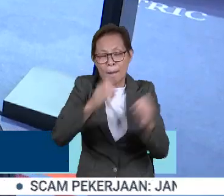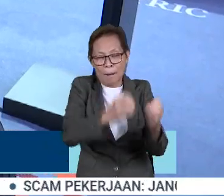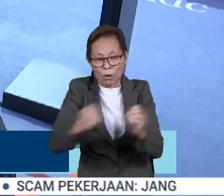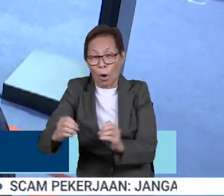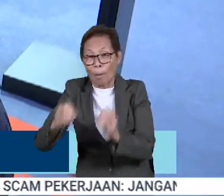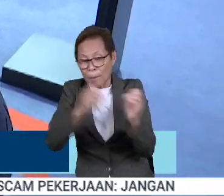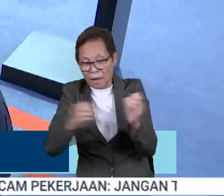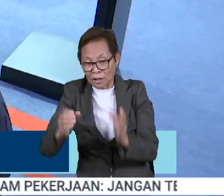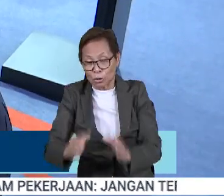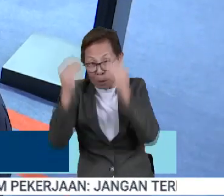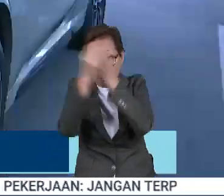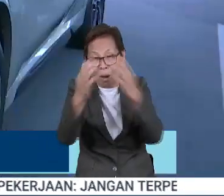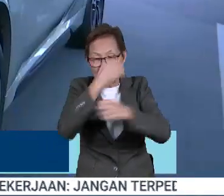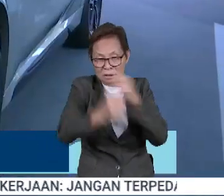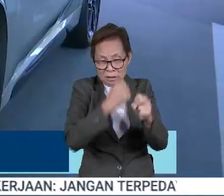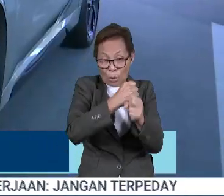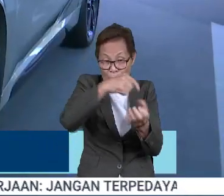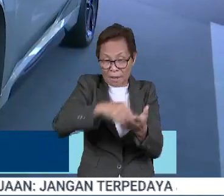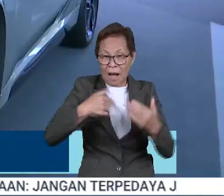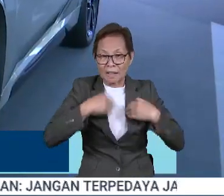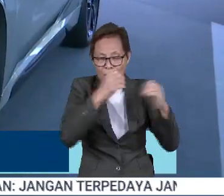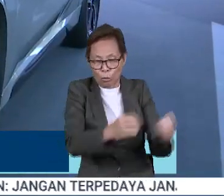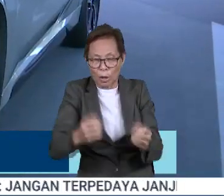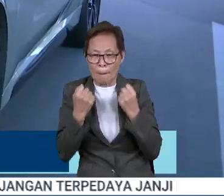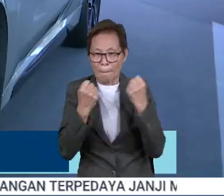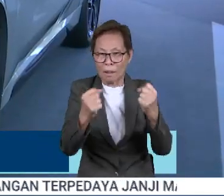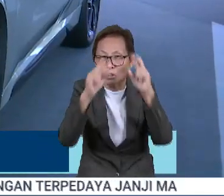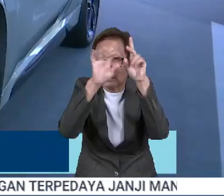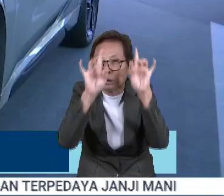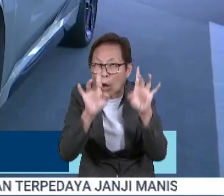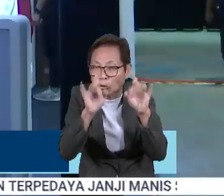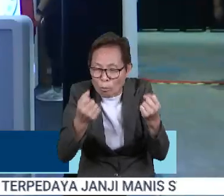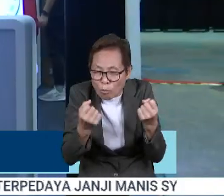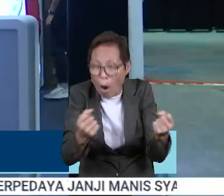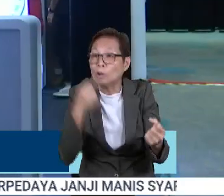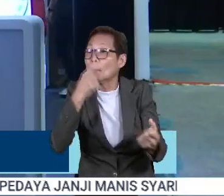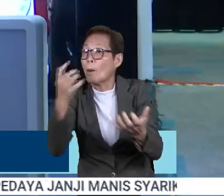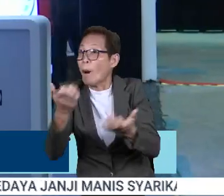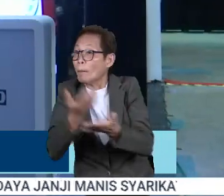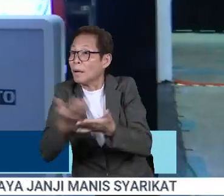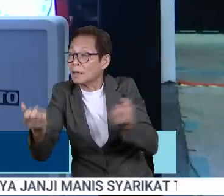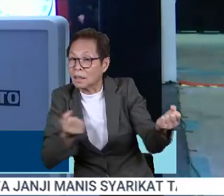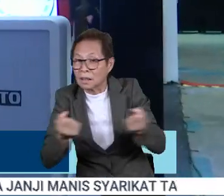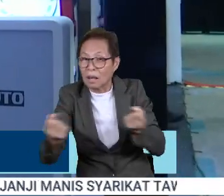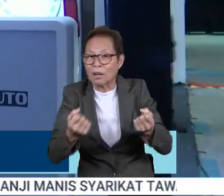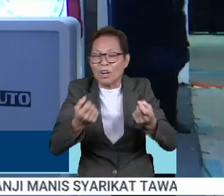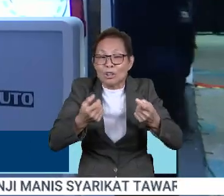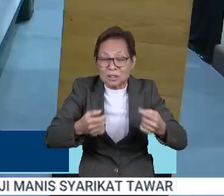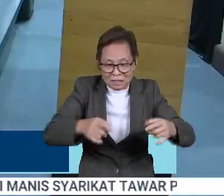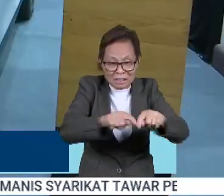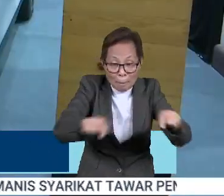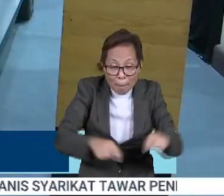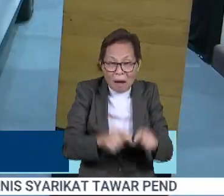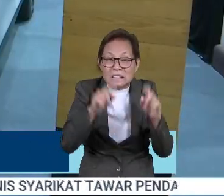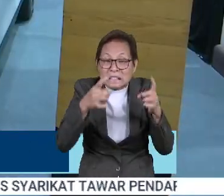tahun ini ada activity Pandu uji test drive kepada itu Lita test drive kali ini adalah